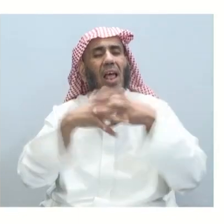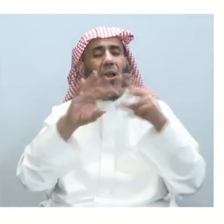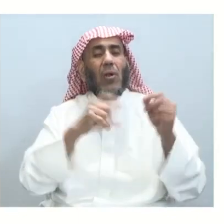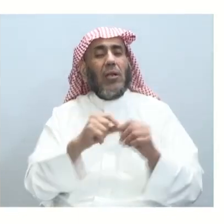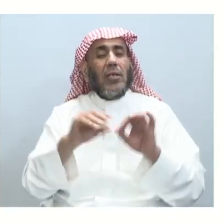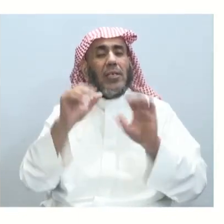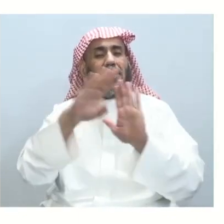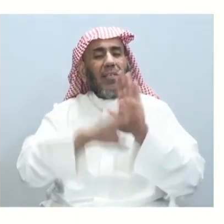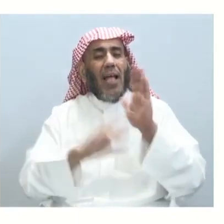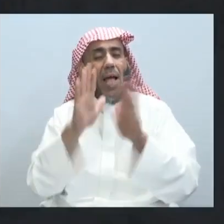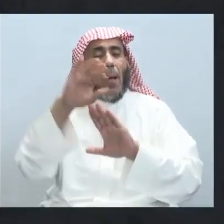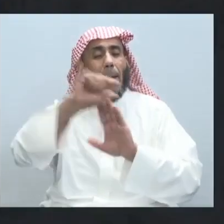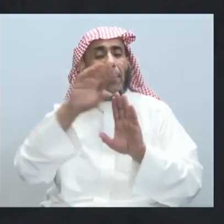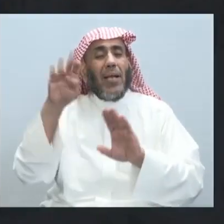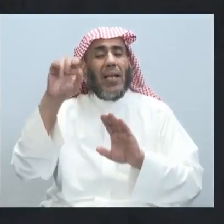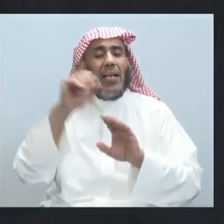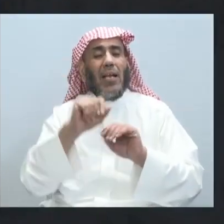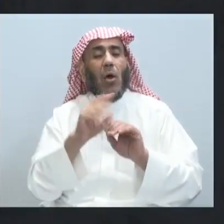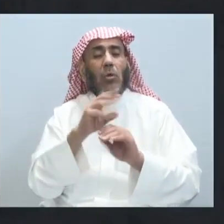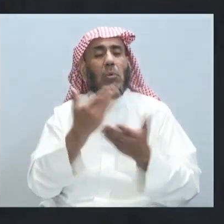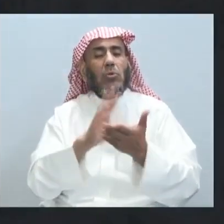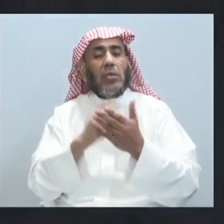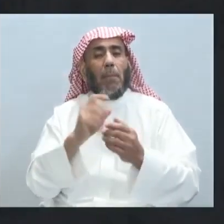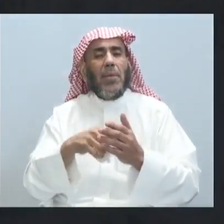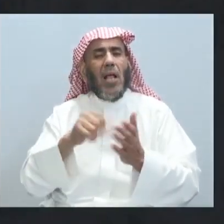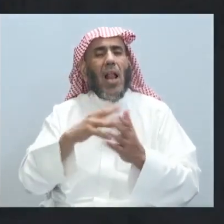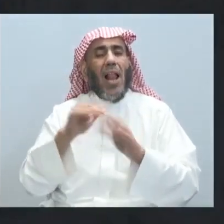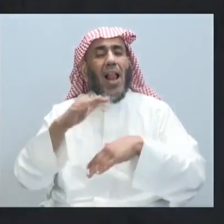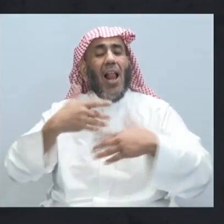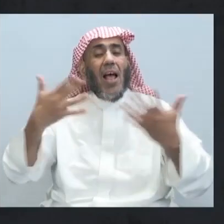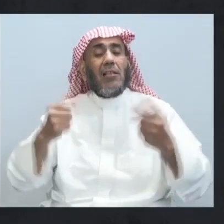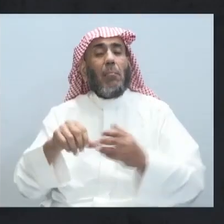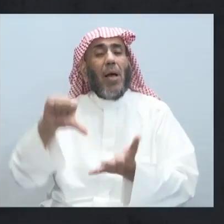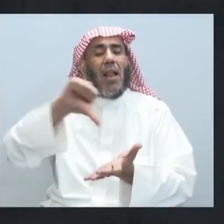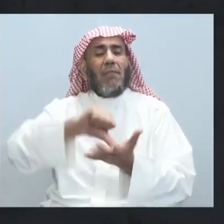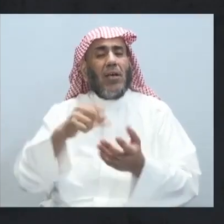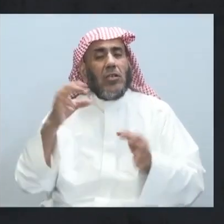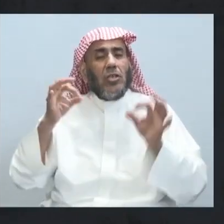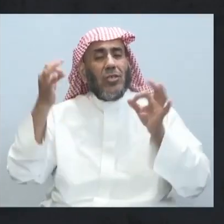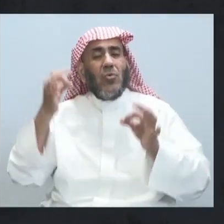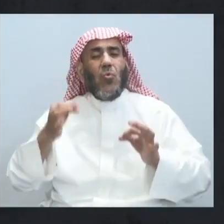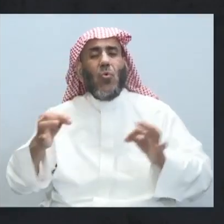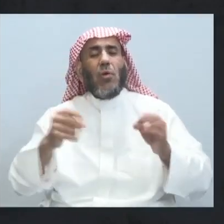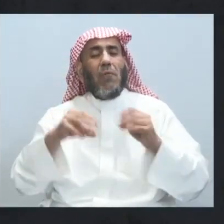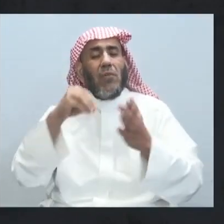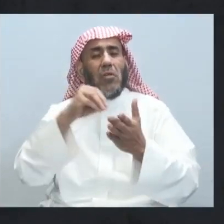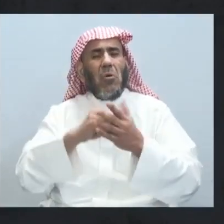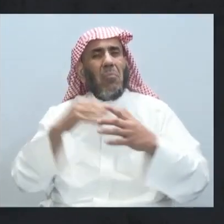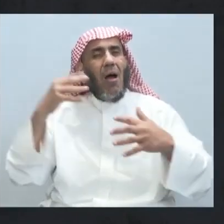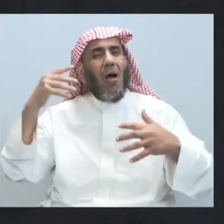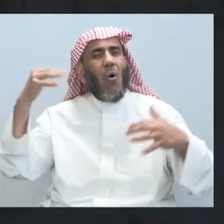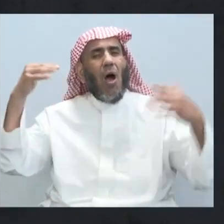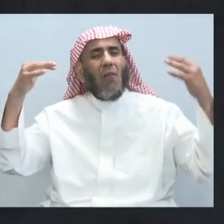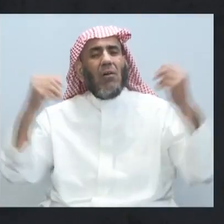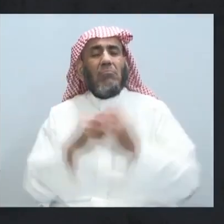كليله ودمنه لابن المقفع المترجم من الادب الفارسي طبعا هو حكمه كما قلنا في ثوب خرافه